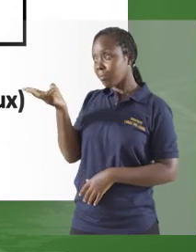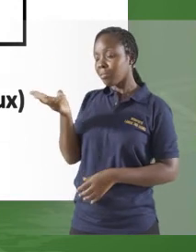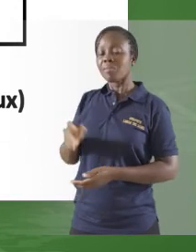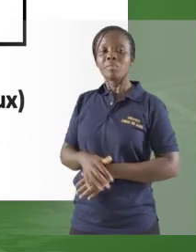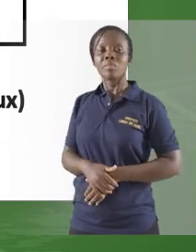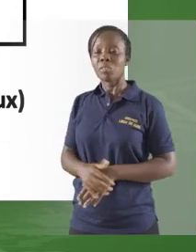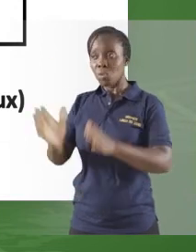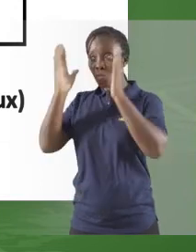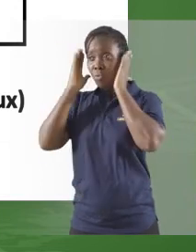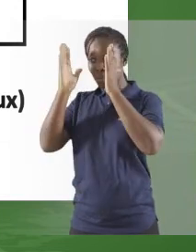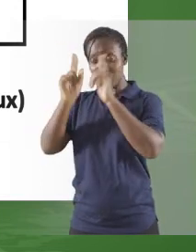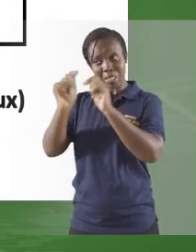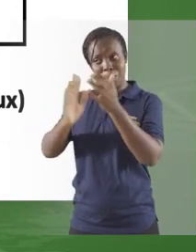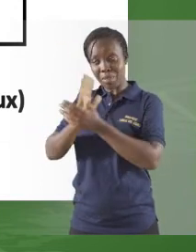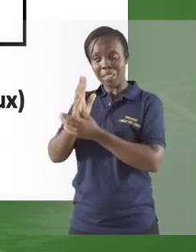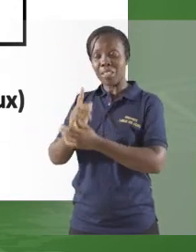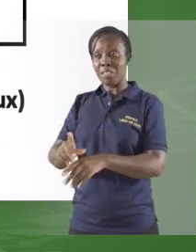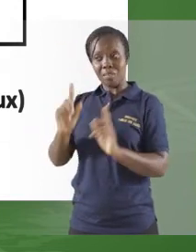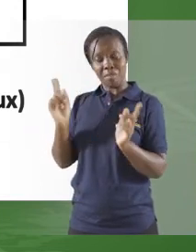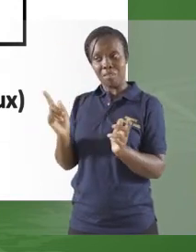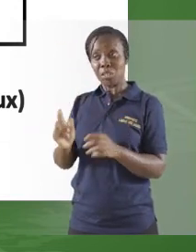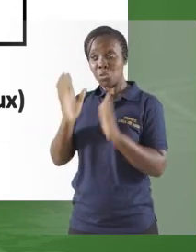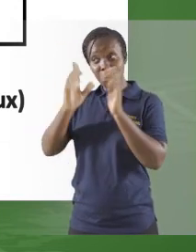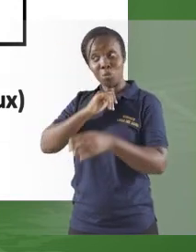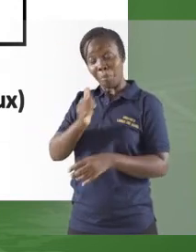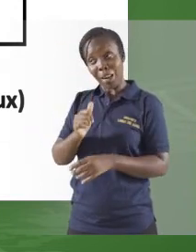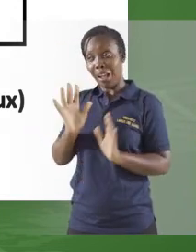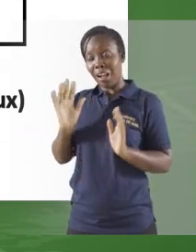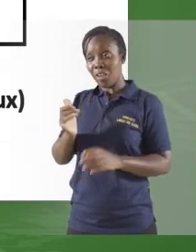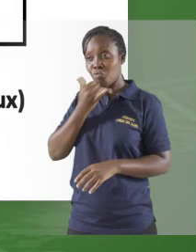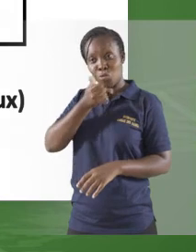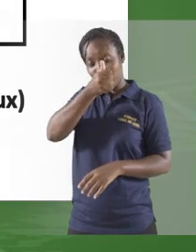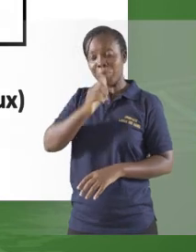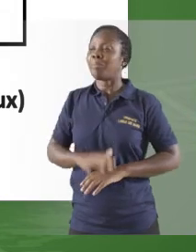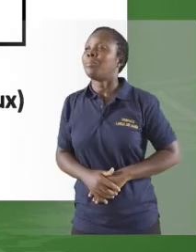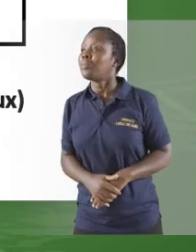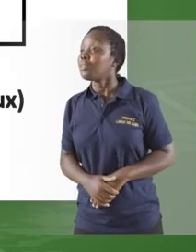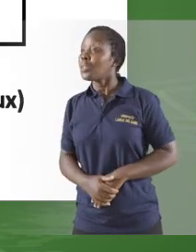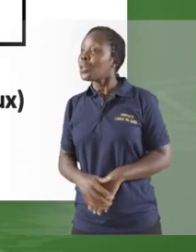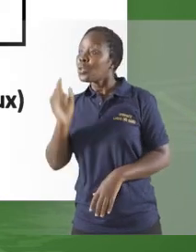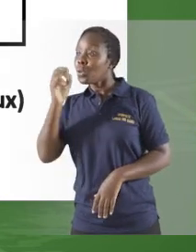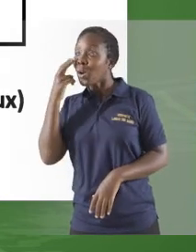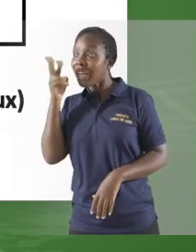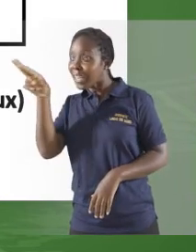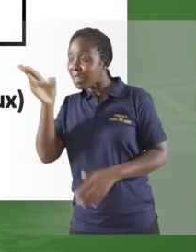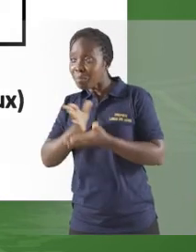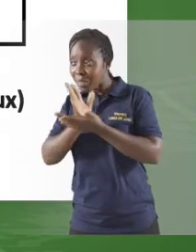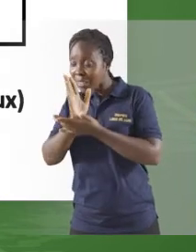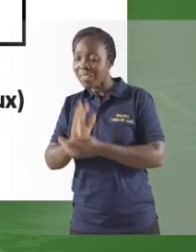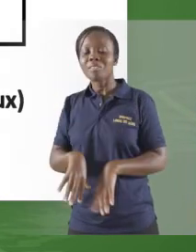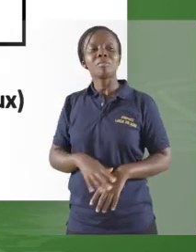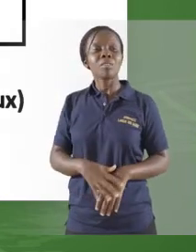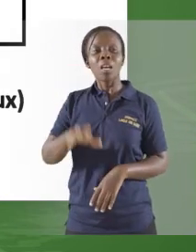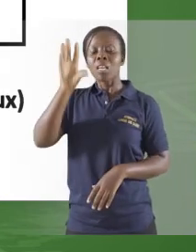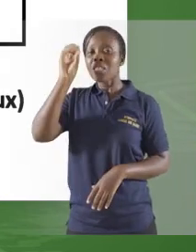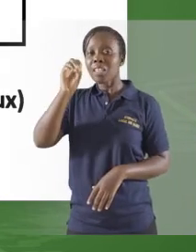Alors, suivez très bien avec moi, chers élèves. Nous avions 50% du